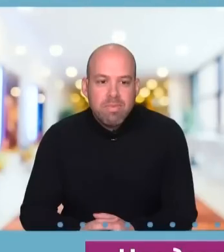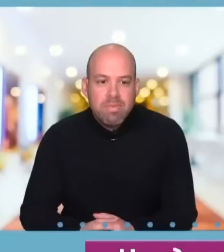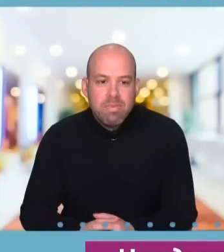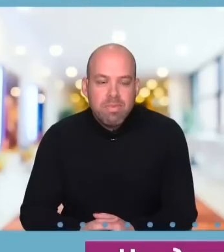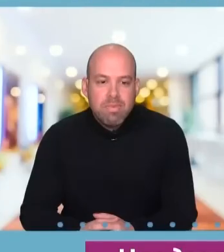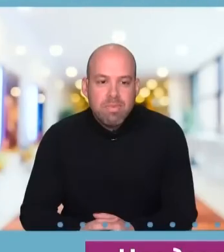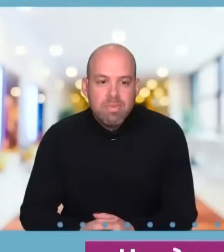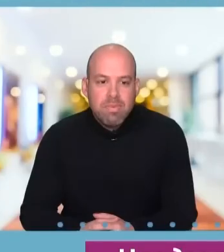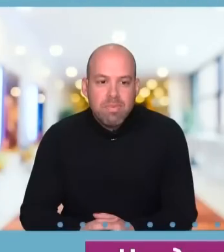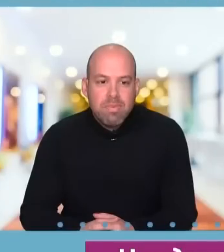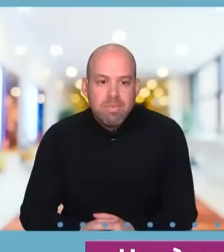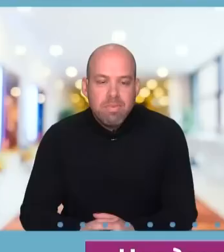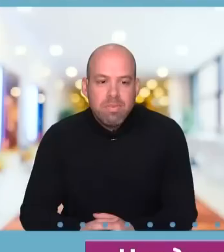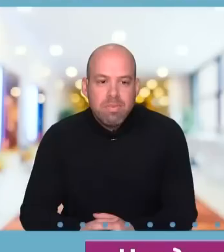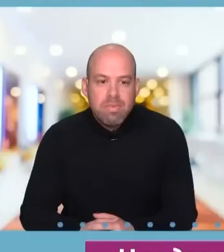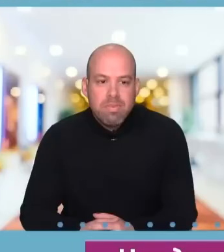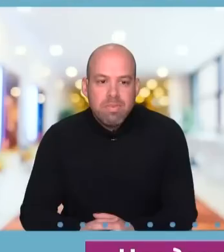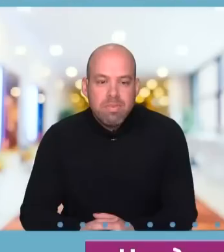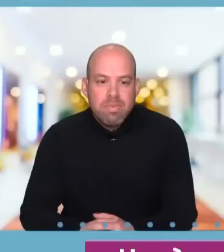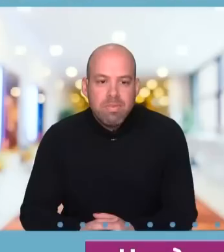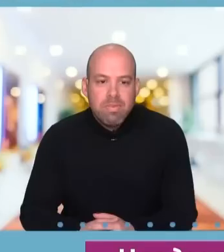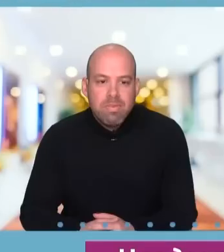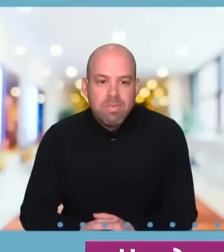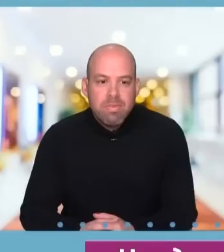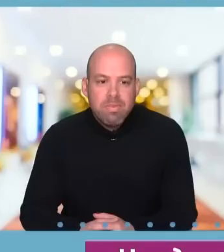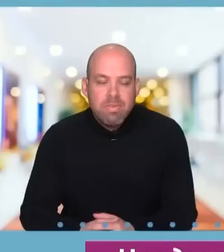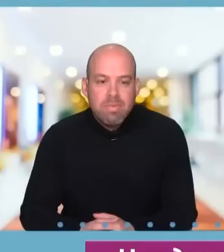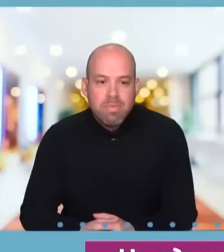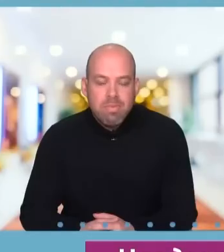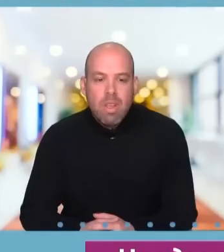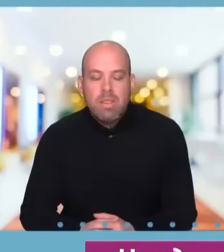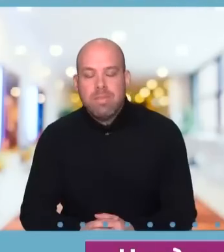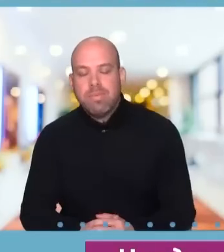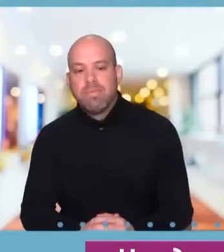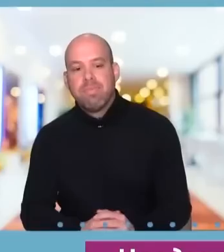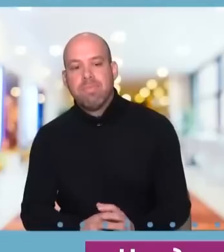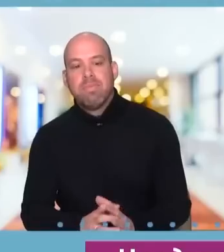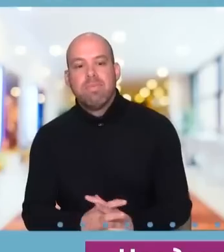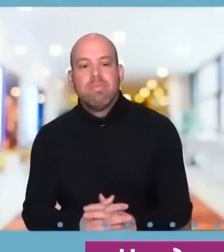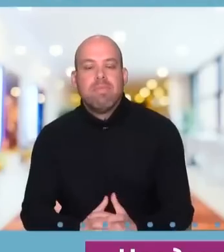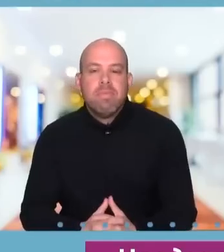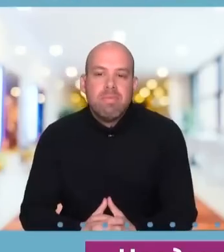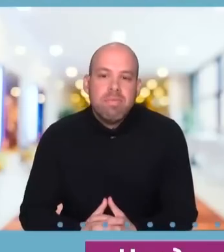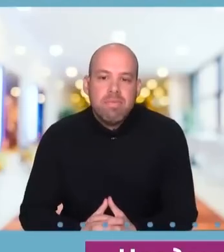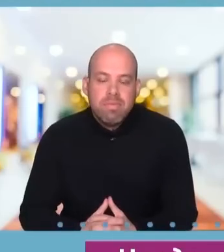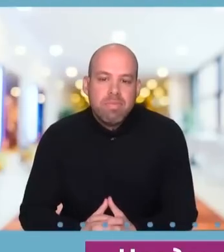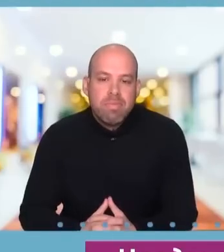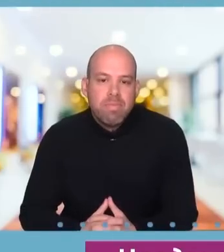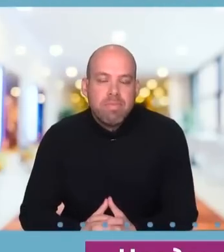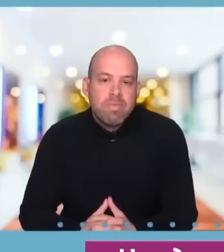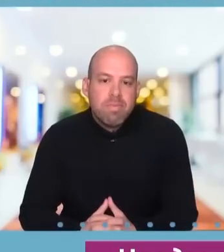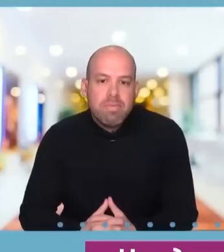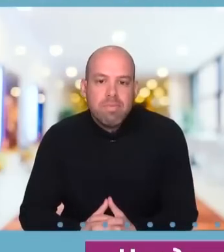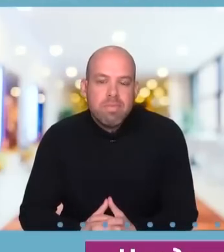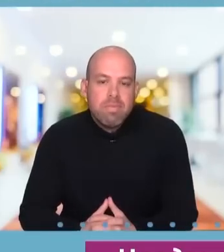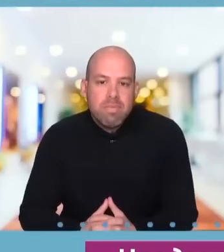πάντα κάνει η Ελένη και διακριτικότητα, τότε αυτό σου δημιουργεί ένα μικρό άγχος. Και παιδιά, αυτή η συνέντευξη, αυτή η συνάντηση θα είναι νομίζω σημείο αναφοράς.